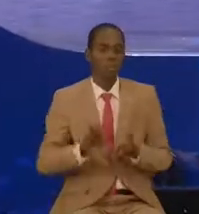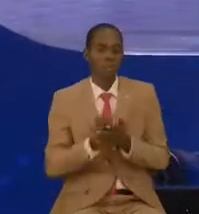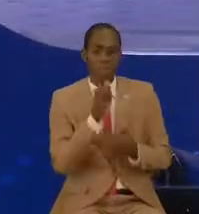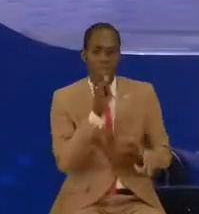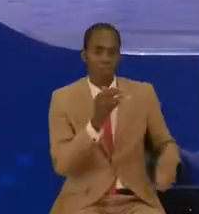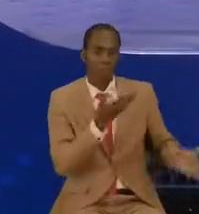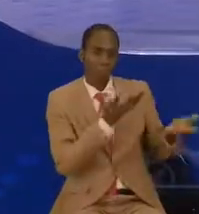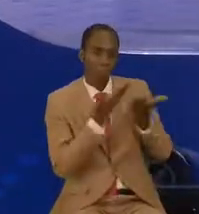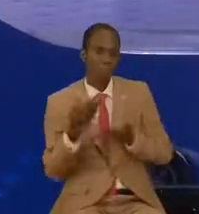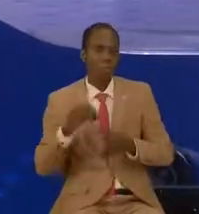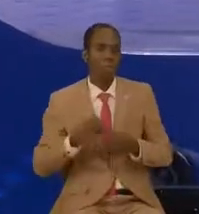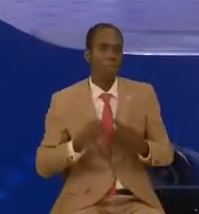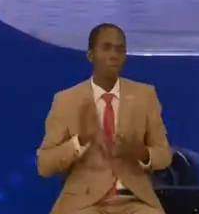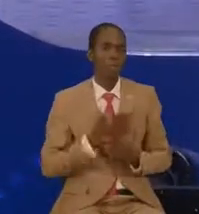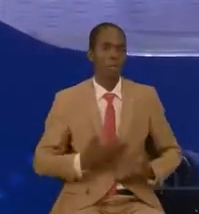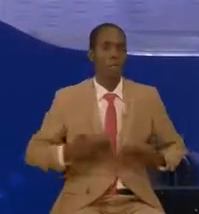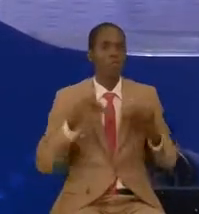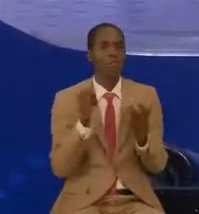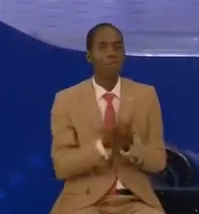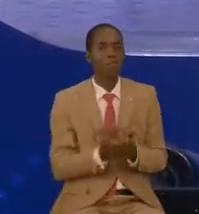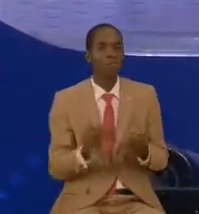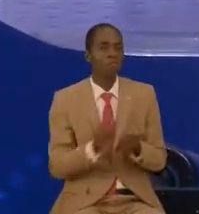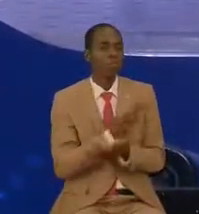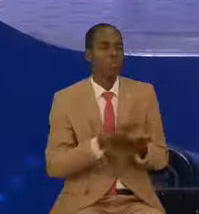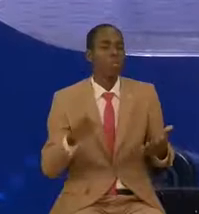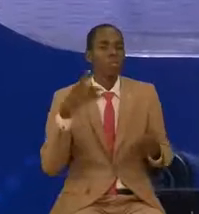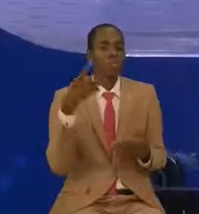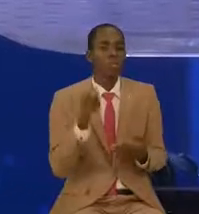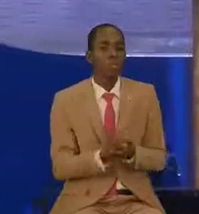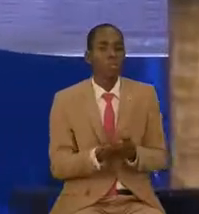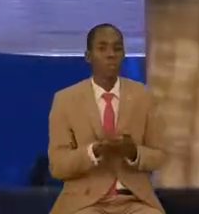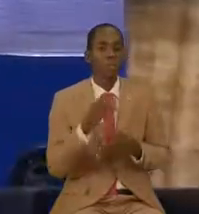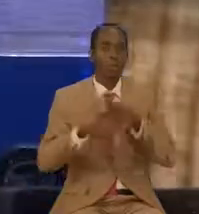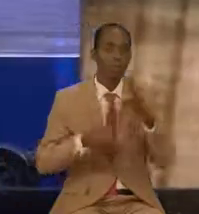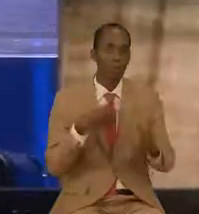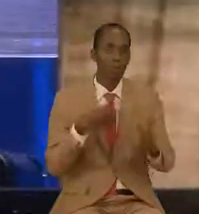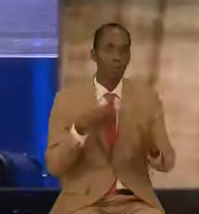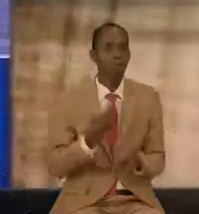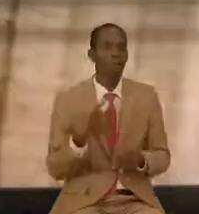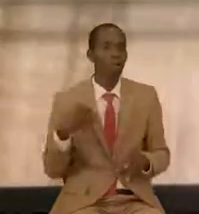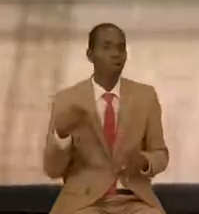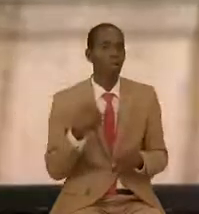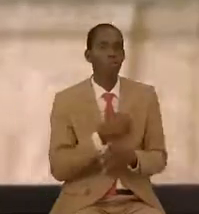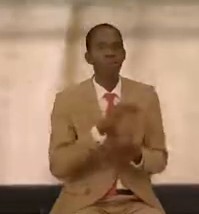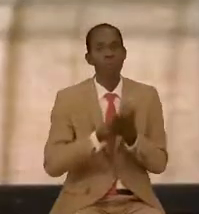vie qui crucifie le monde pour nous. Et nous sommes affranchis.